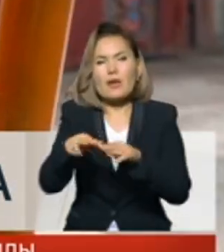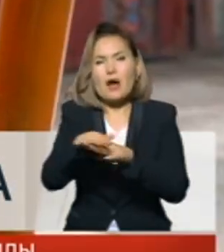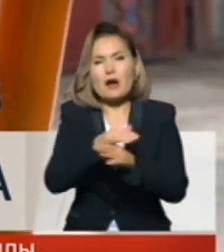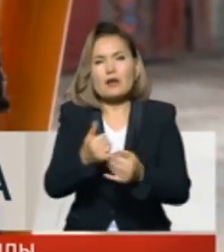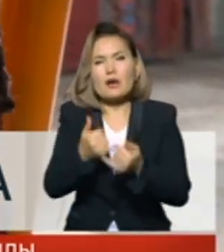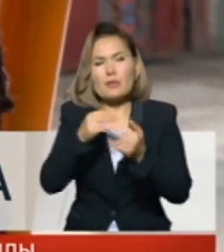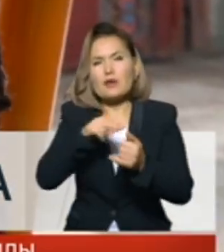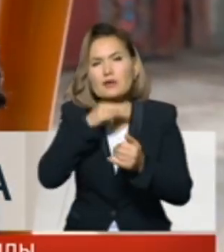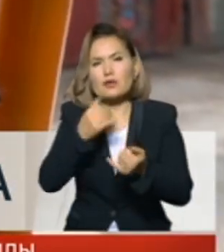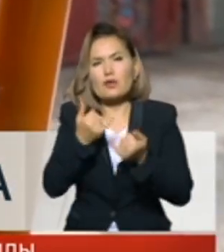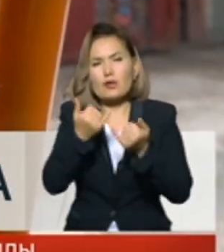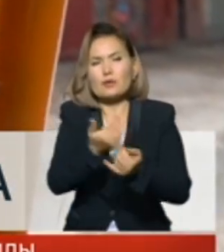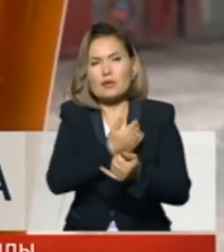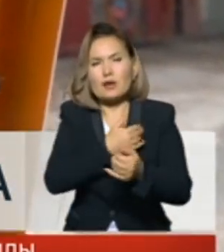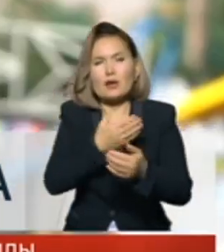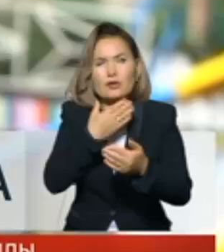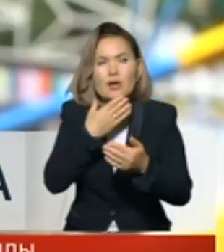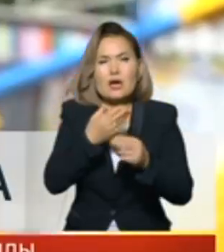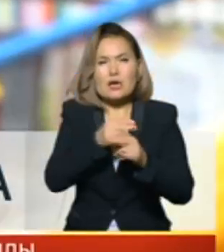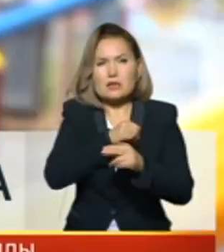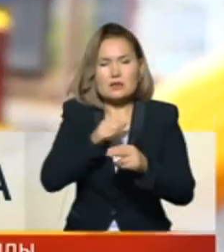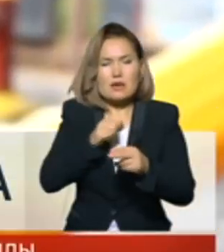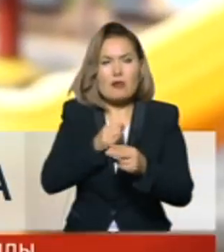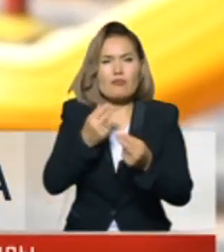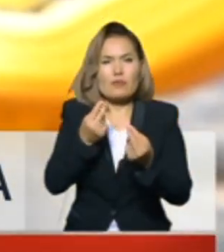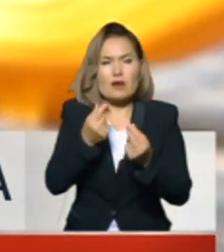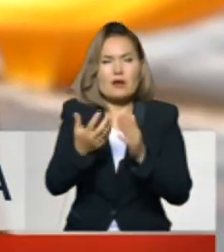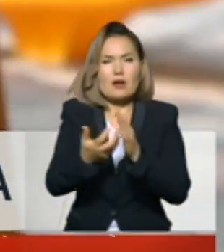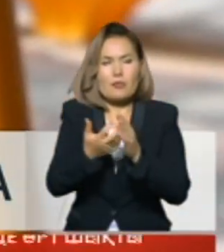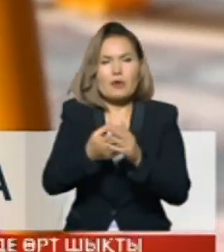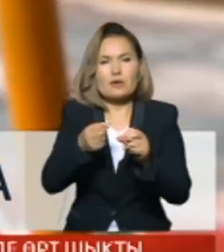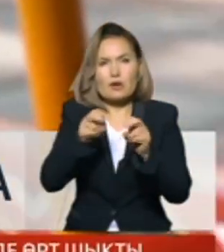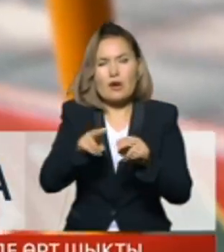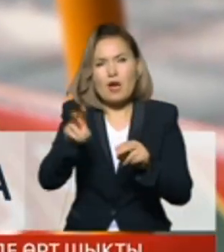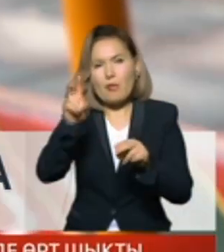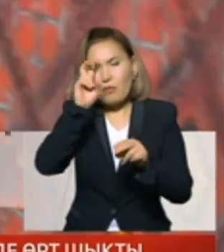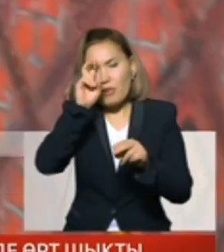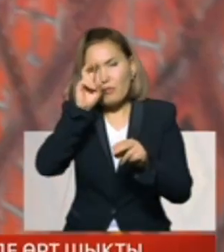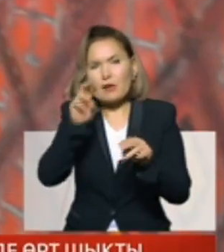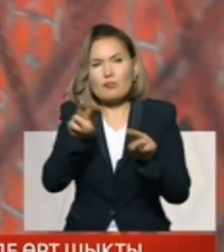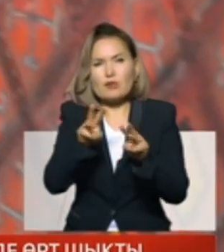назарына ұсынбақ. Оған әзірге өзінің шамасы жетпейтіндіктен биліктен